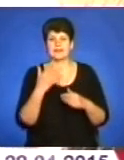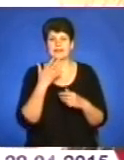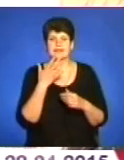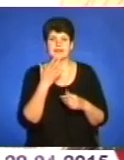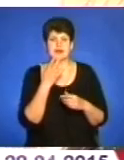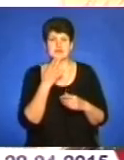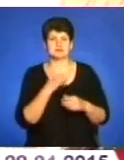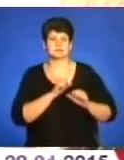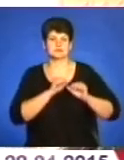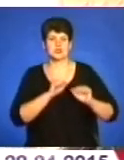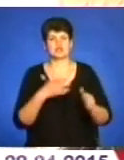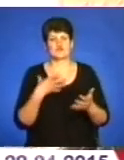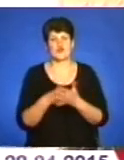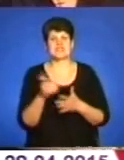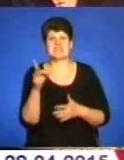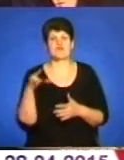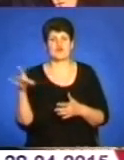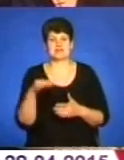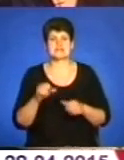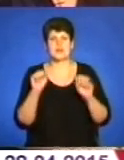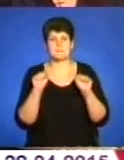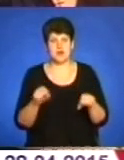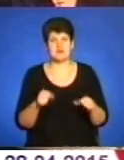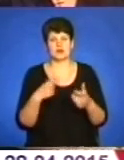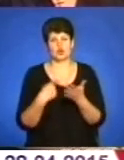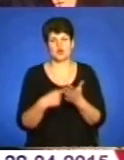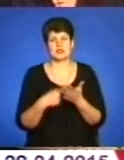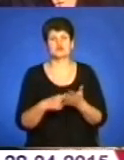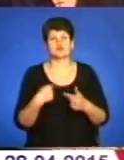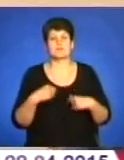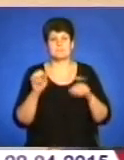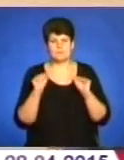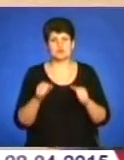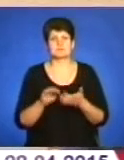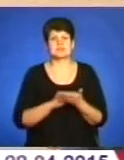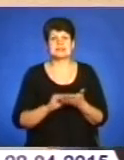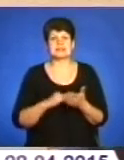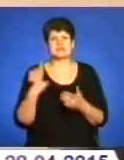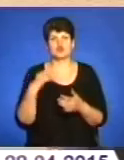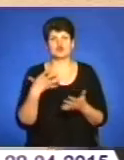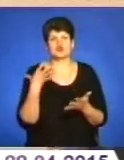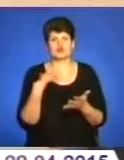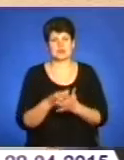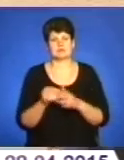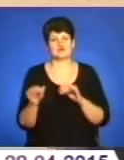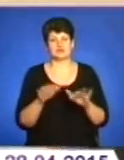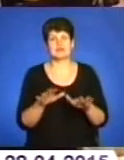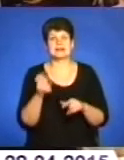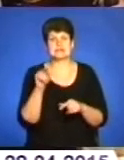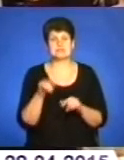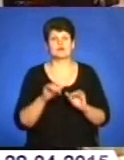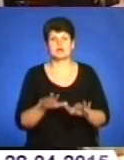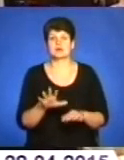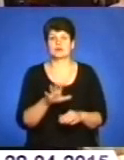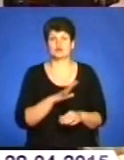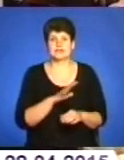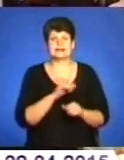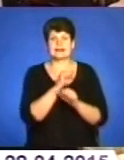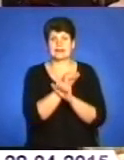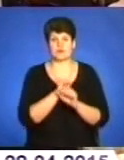відстоює свої європейські права, та довели, що ми здатні писати історію своїми вчинками. І ті події, які відбулися, не